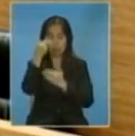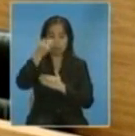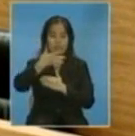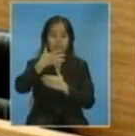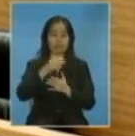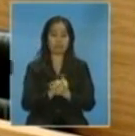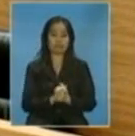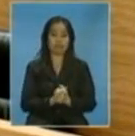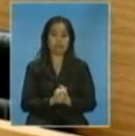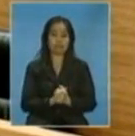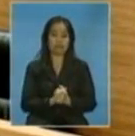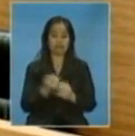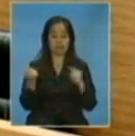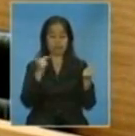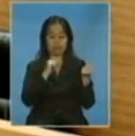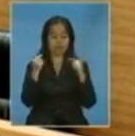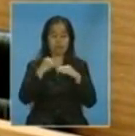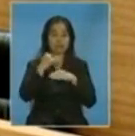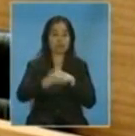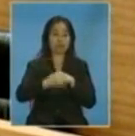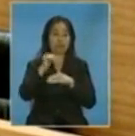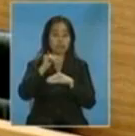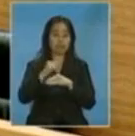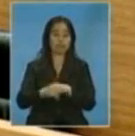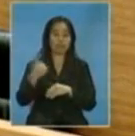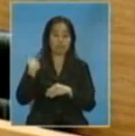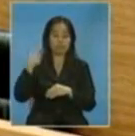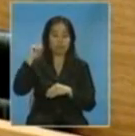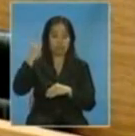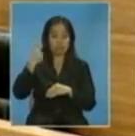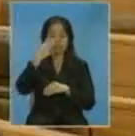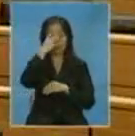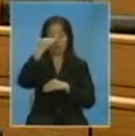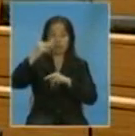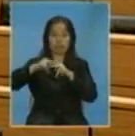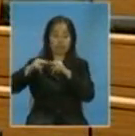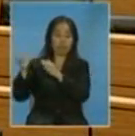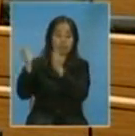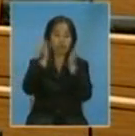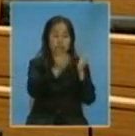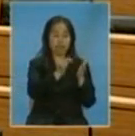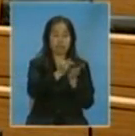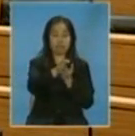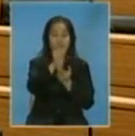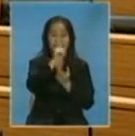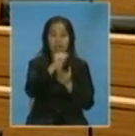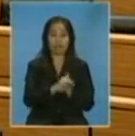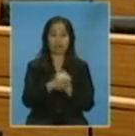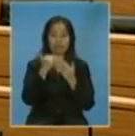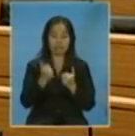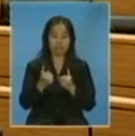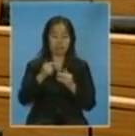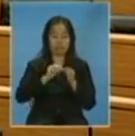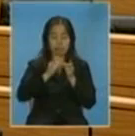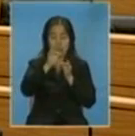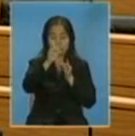ทางนี้นะครับถ้าเถียงกันไม่จบไอ้รถไฟที่มากองอยู่จะเป็นปัญหาหรือเปล่าครับท่านรัฐมนตรีวันนี้เทคโนโลยีเขาวิ่ง250